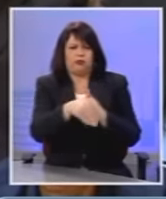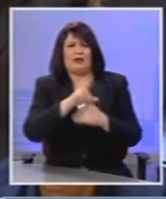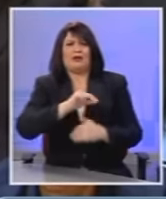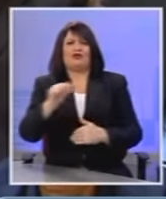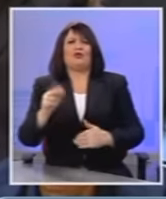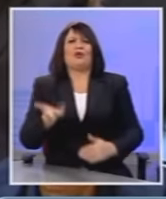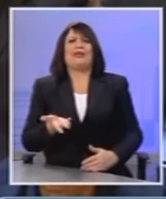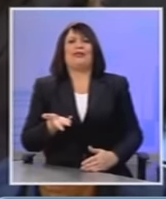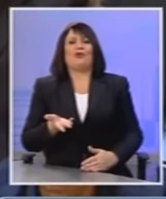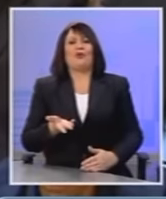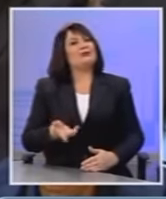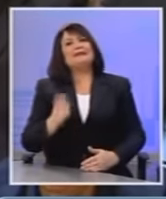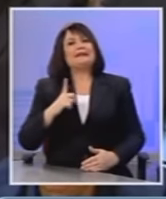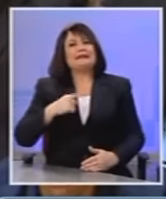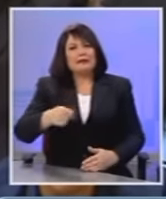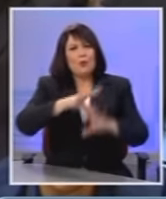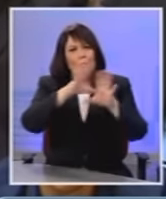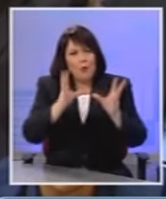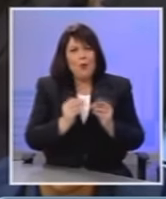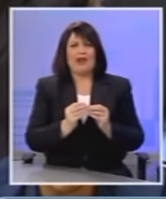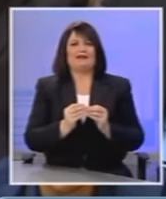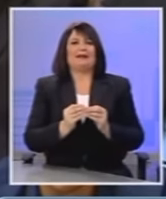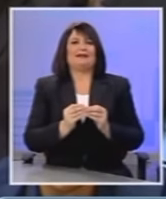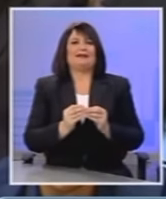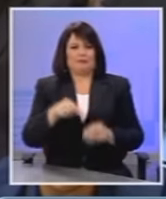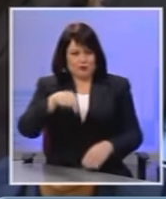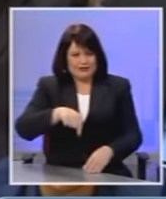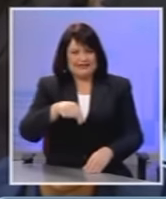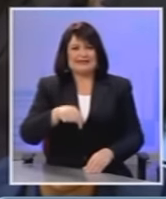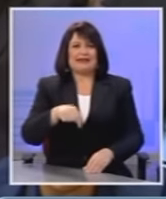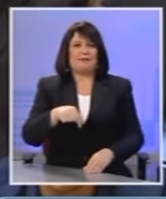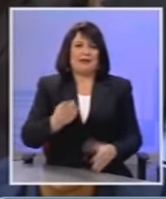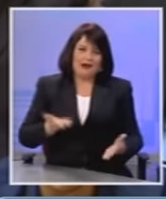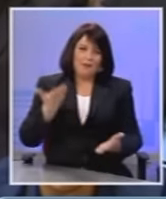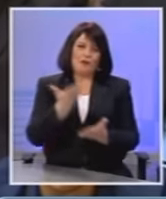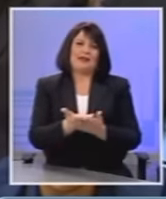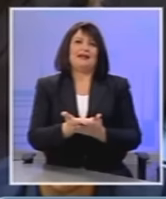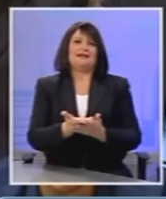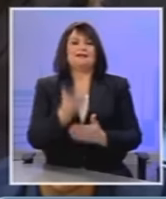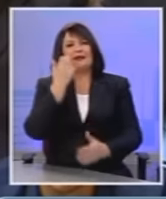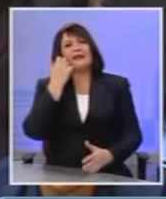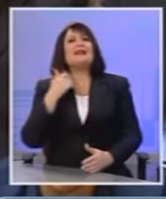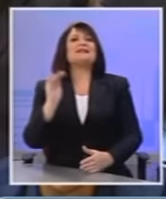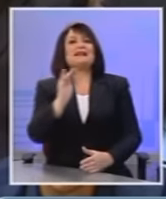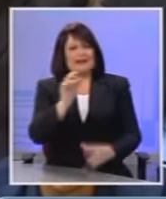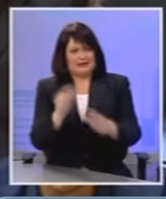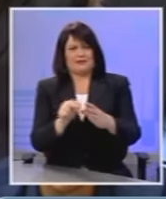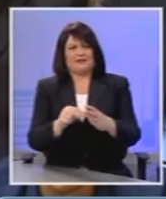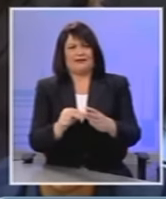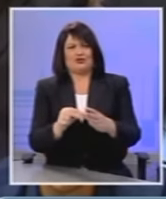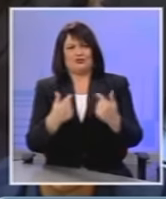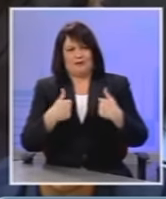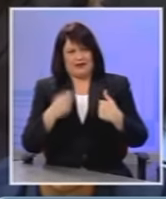Δεν προέβλεπαν όλα αυτά τα οποία σήμερα καταθέτεται και ζητάτε να ψηφίσουμε